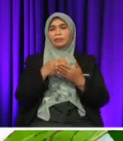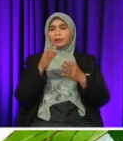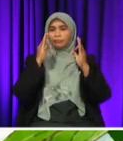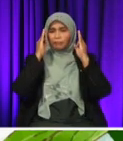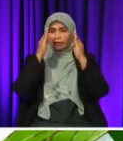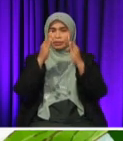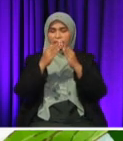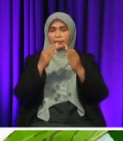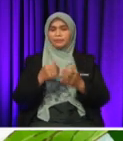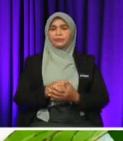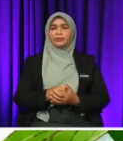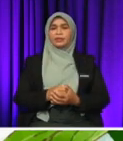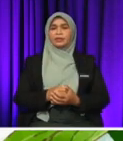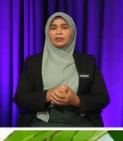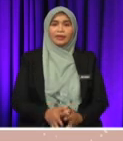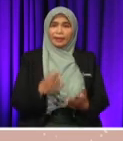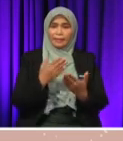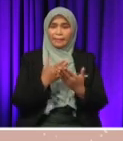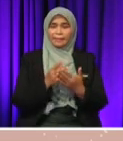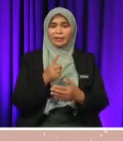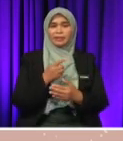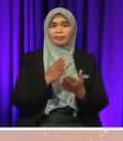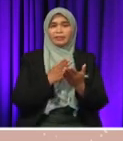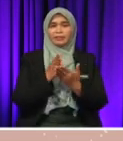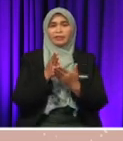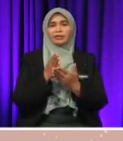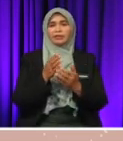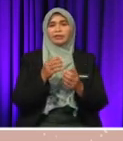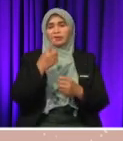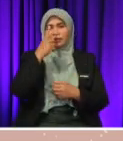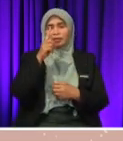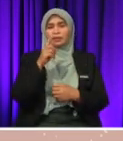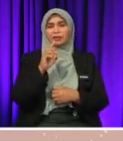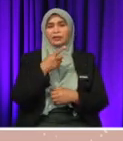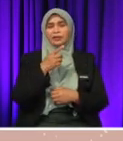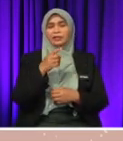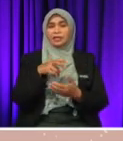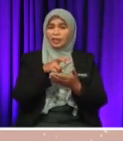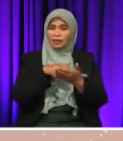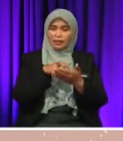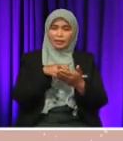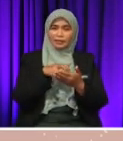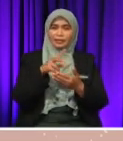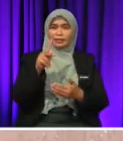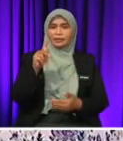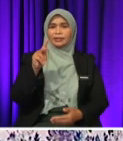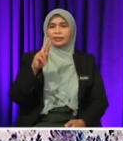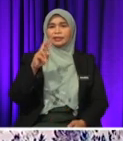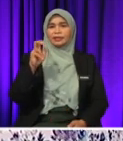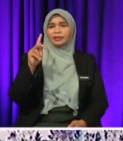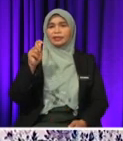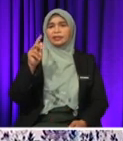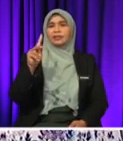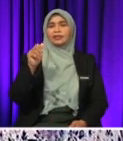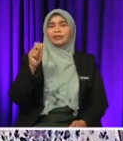elemen ini baik kita Ada lagi satu kita teruskan untuk kita mengkaji kritikan jadi ada soal